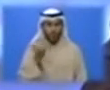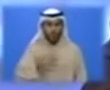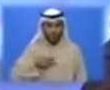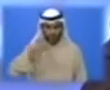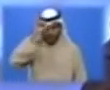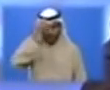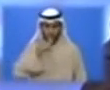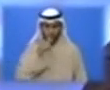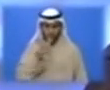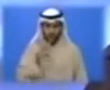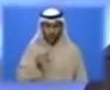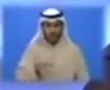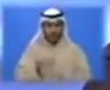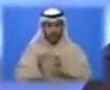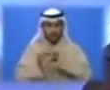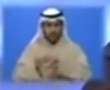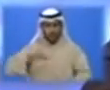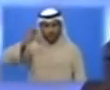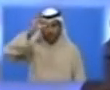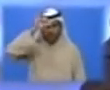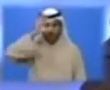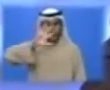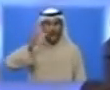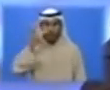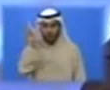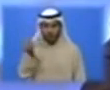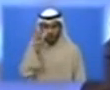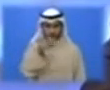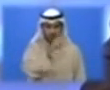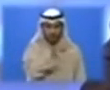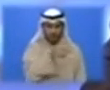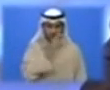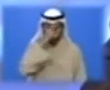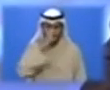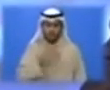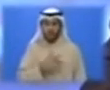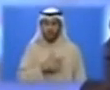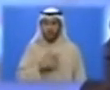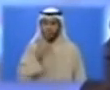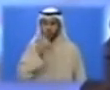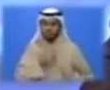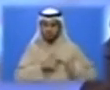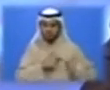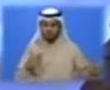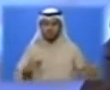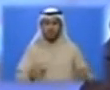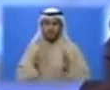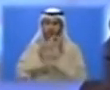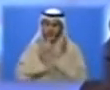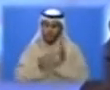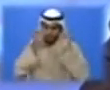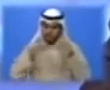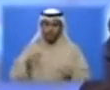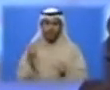الأمن يحمل رسالة نبيلة وسامية ويضع أبناء الوطن في قلبه، وهو ينفذ مهمته